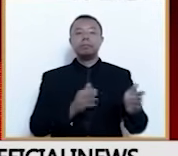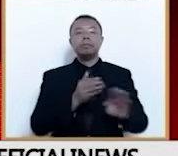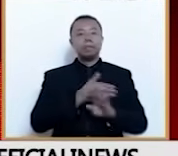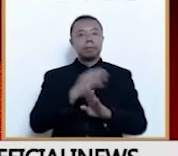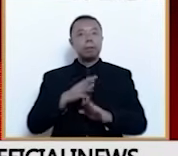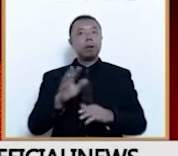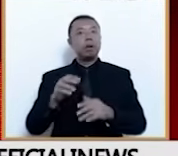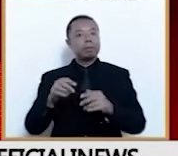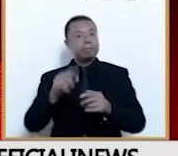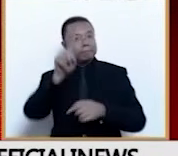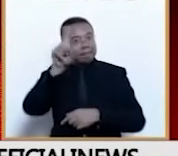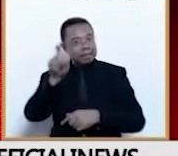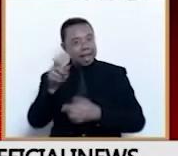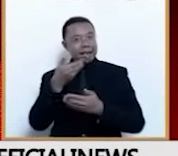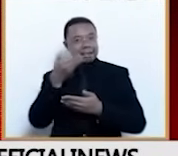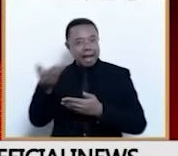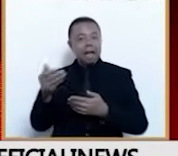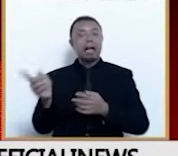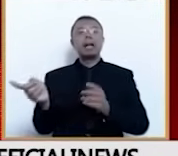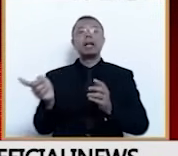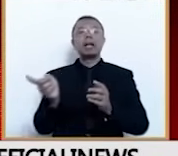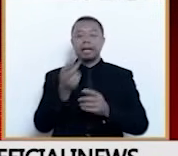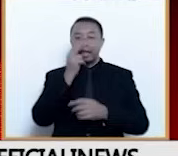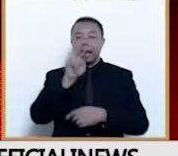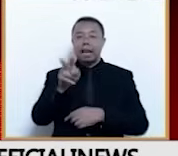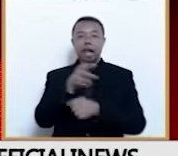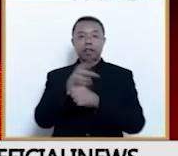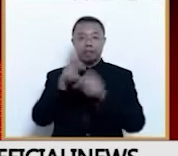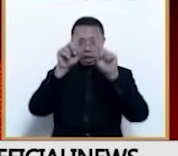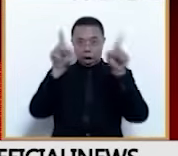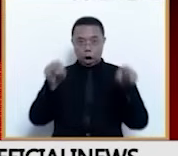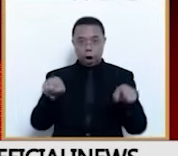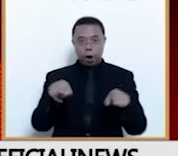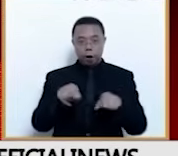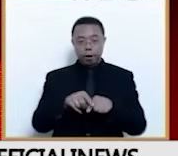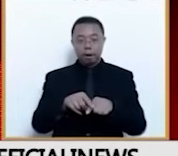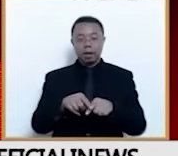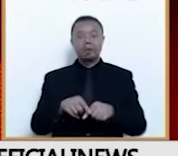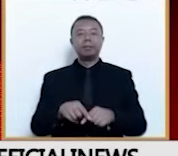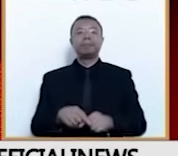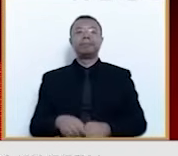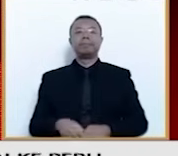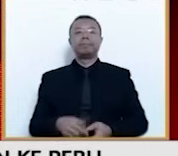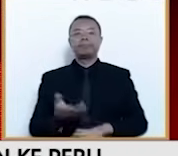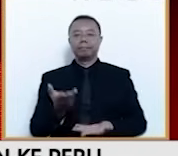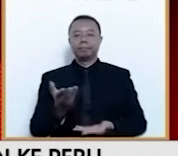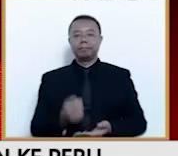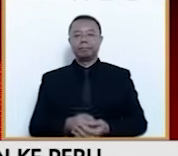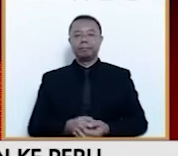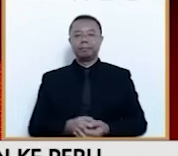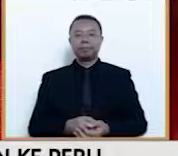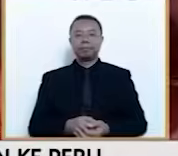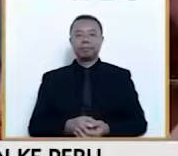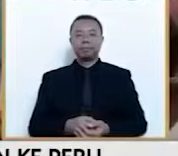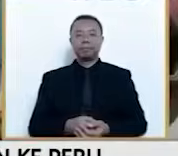Sebelum kita masuk ke pertanyaan, kita akan kembali saksikan video dari subtema berikut ini.